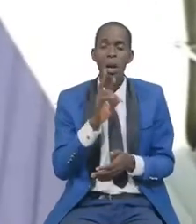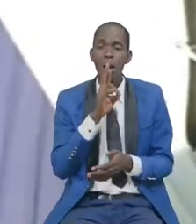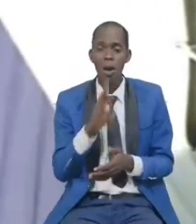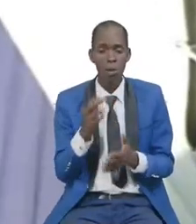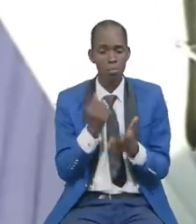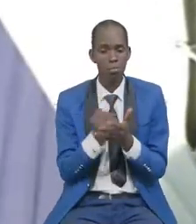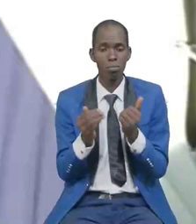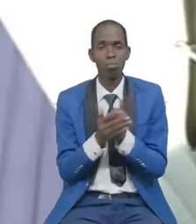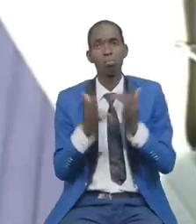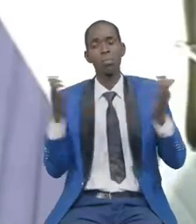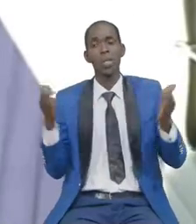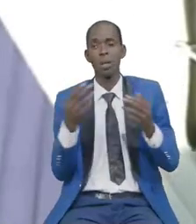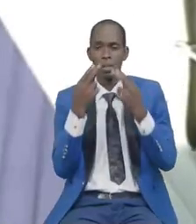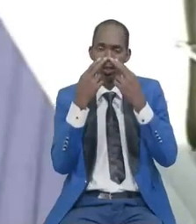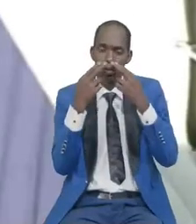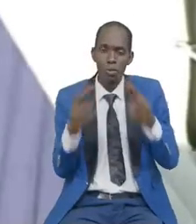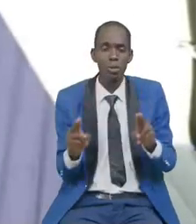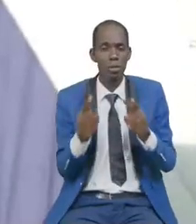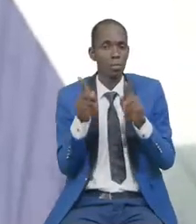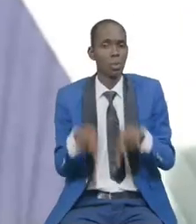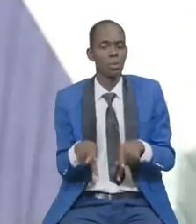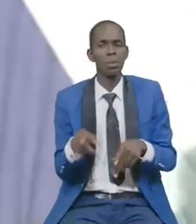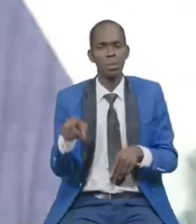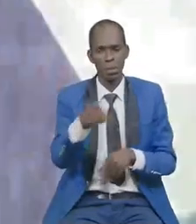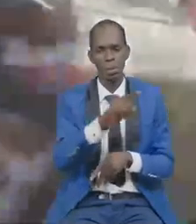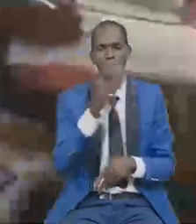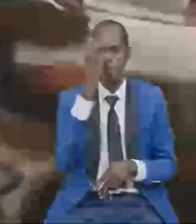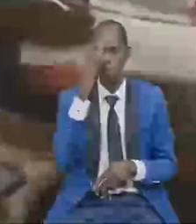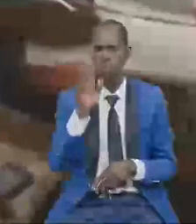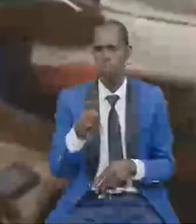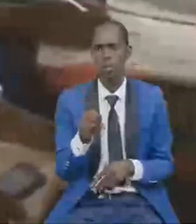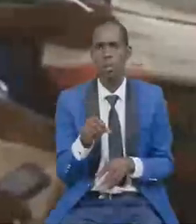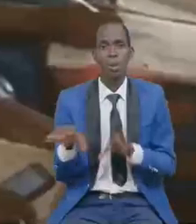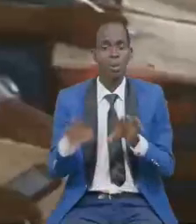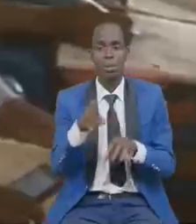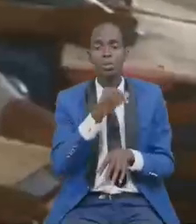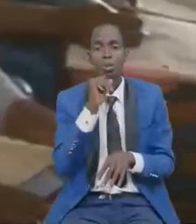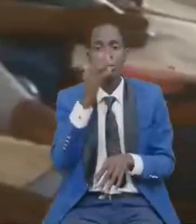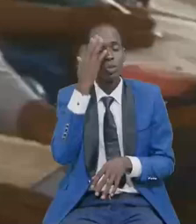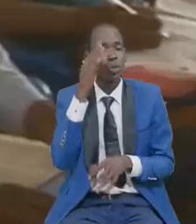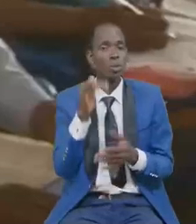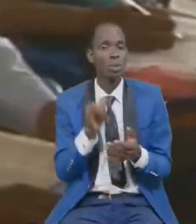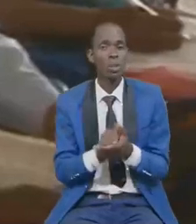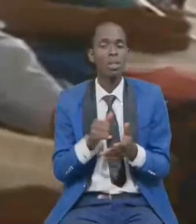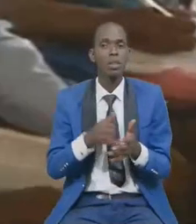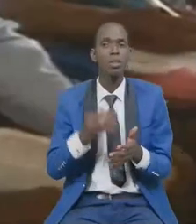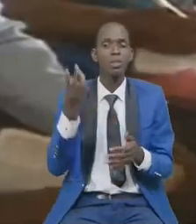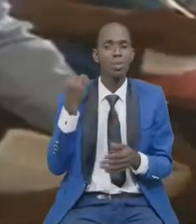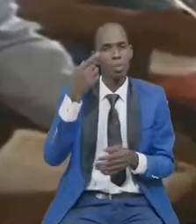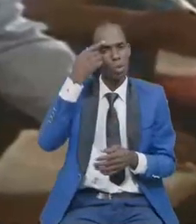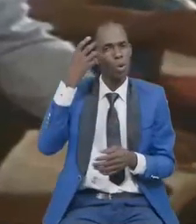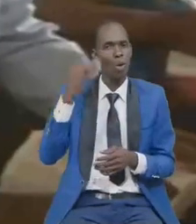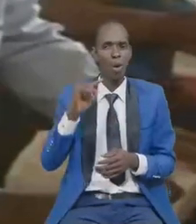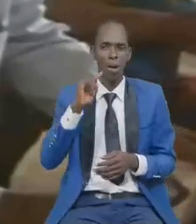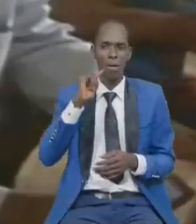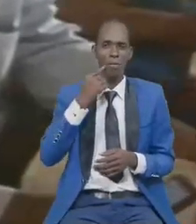victime innocente? Bien sûr, ils le savaient. Est-ce qu'ils ne savaient pas que c'était pour par envie qu'ils l'ont livré